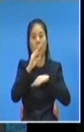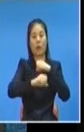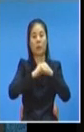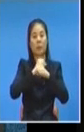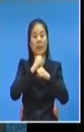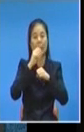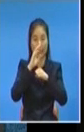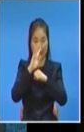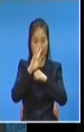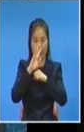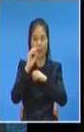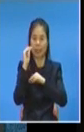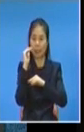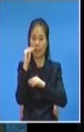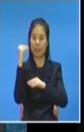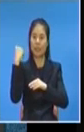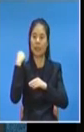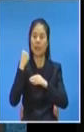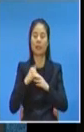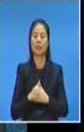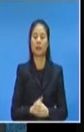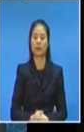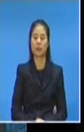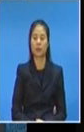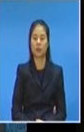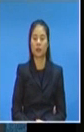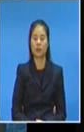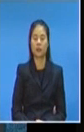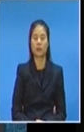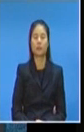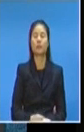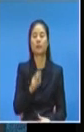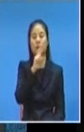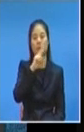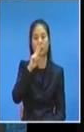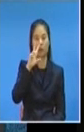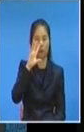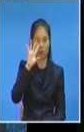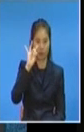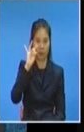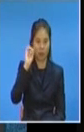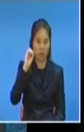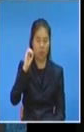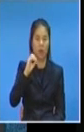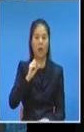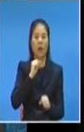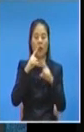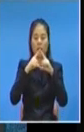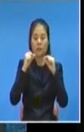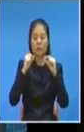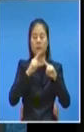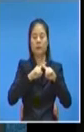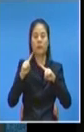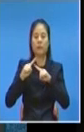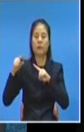มีผลงานการทำสำนวนการสอบสวนมาแล้วไม่น้อยกว่า280สำนวนอันนี้ไม่รวมสำนวน